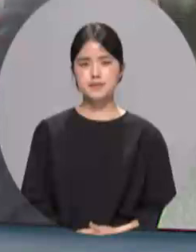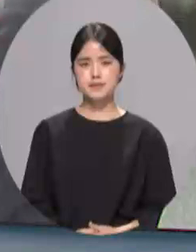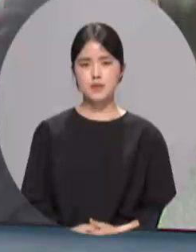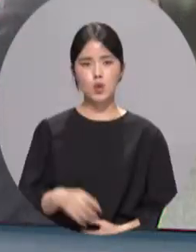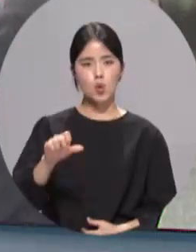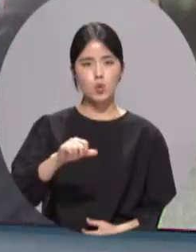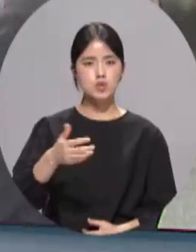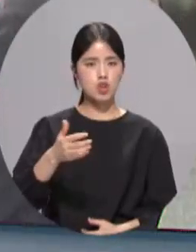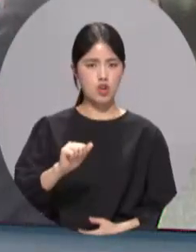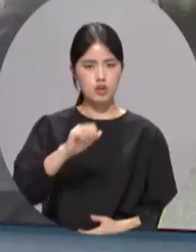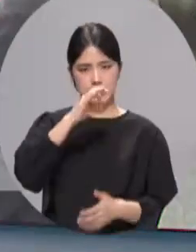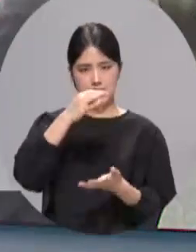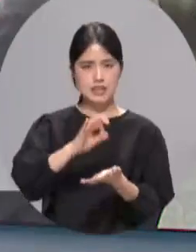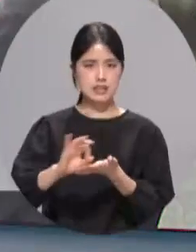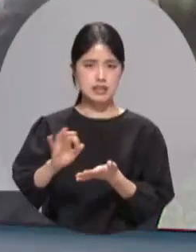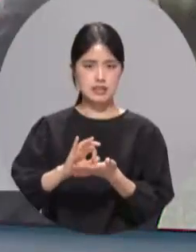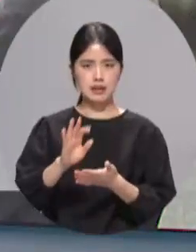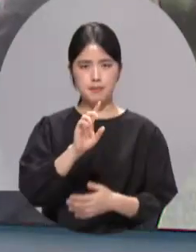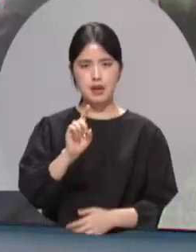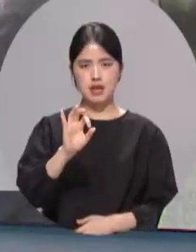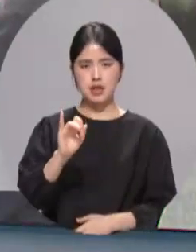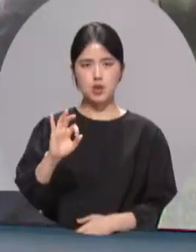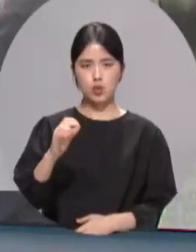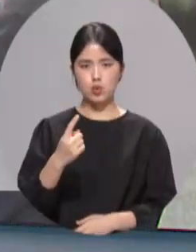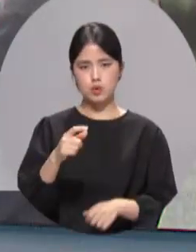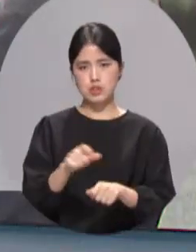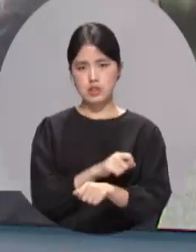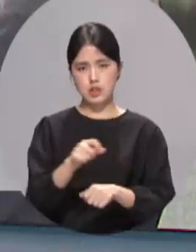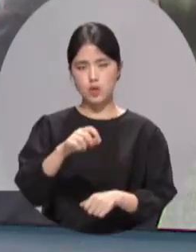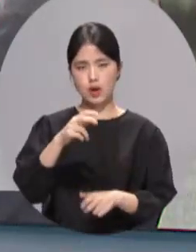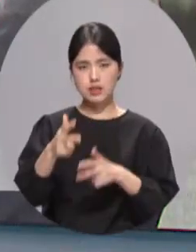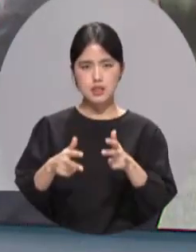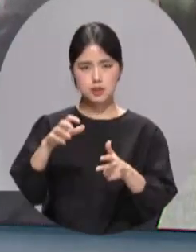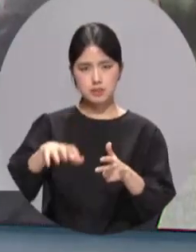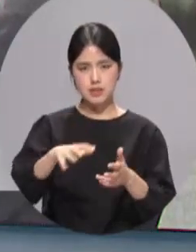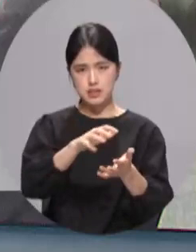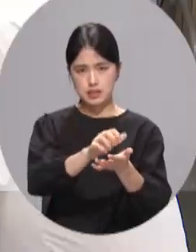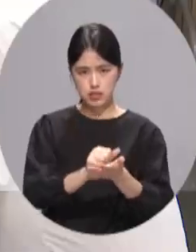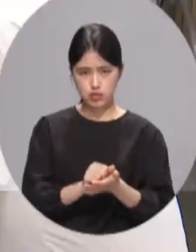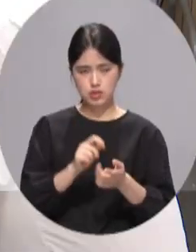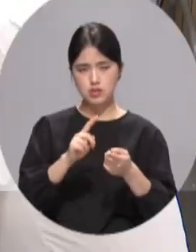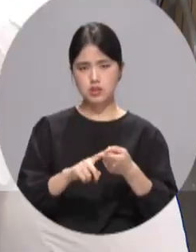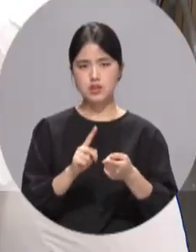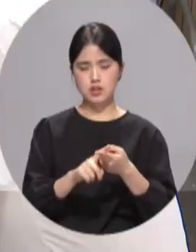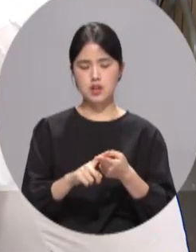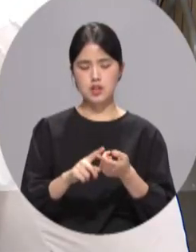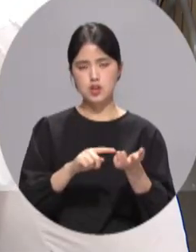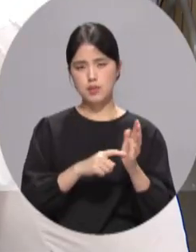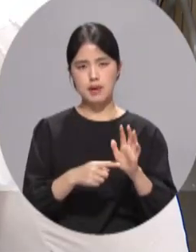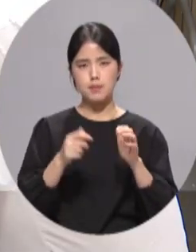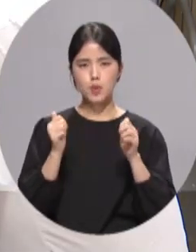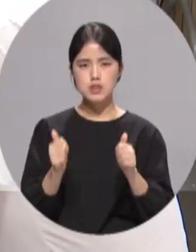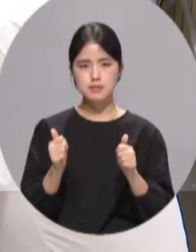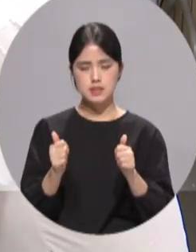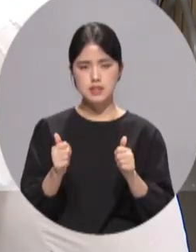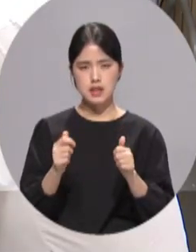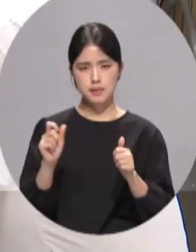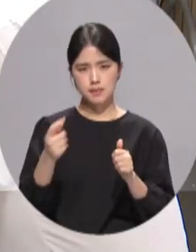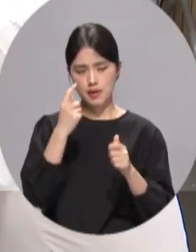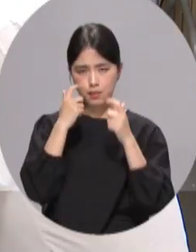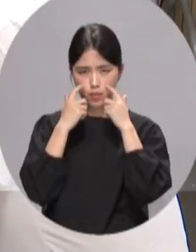5천억대 예산이 걸린 전북의 바이오 특화단지 유치전이 발표 심사와 함께 본 궤도에 올랐습니다